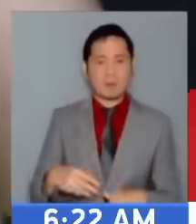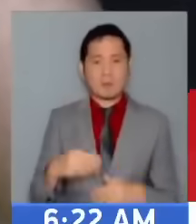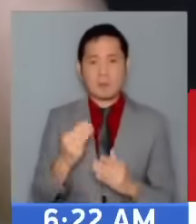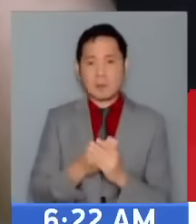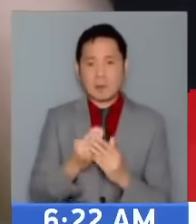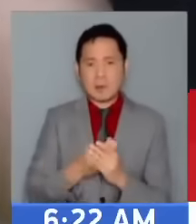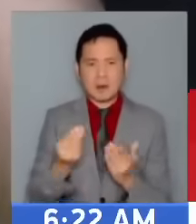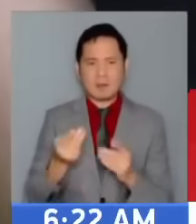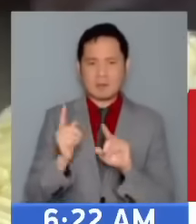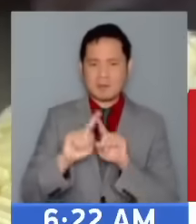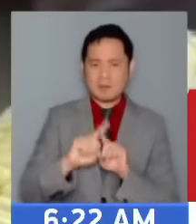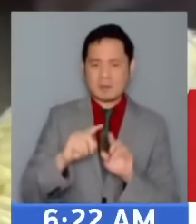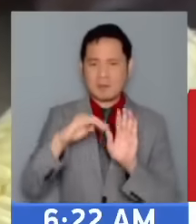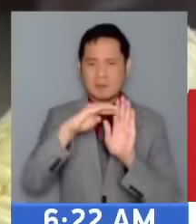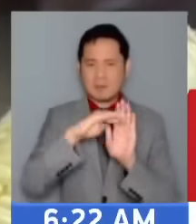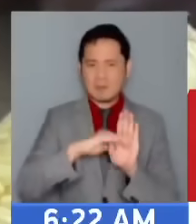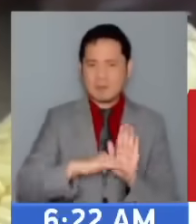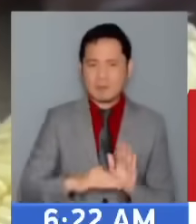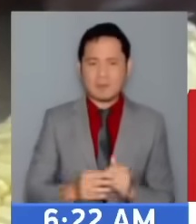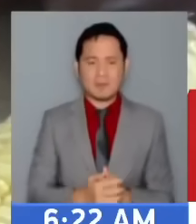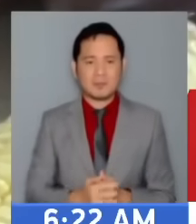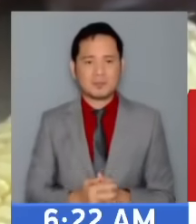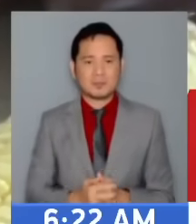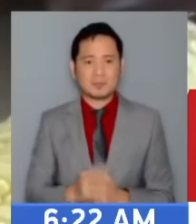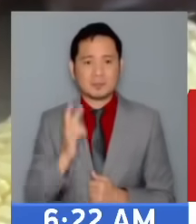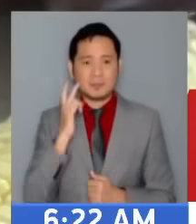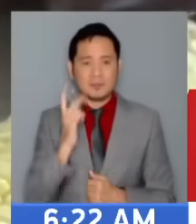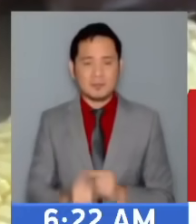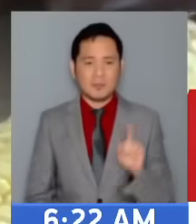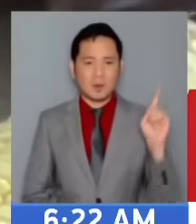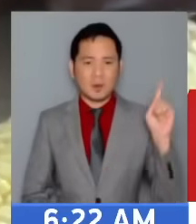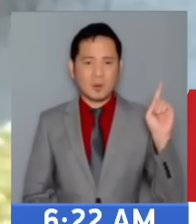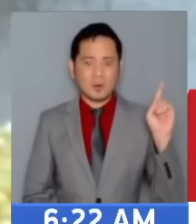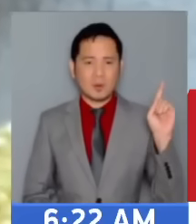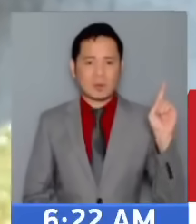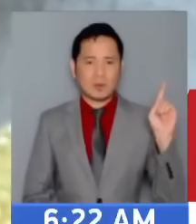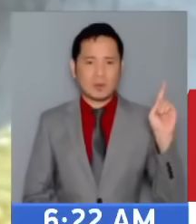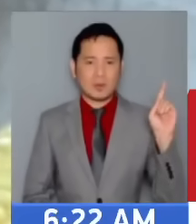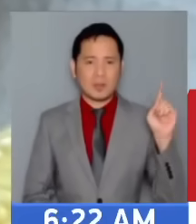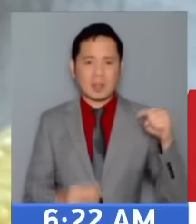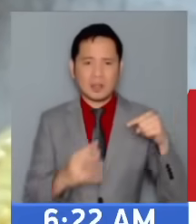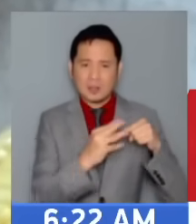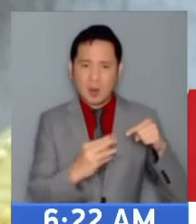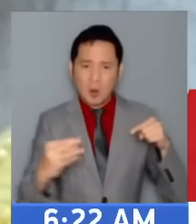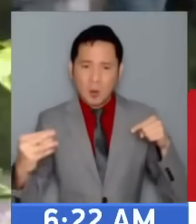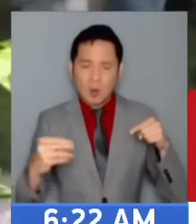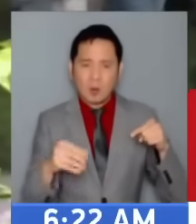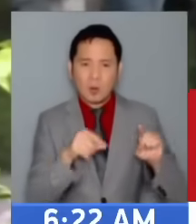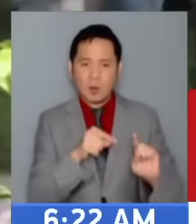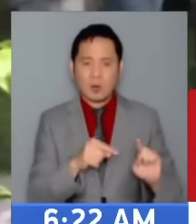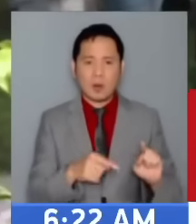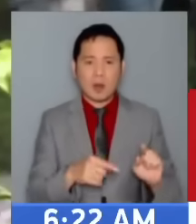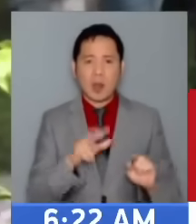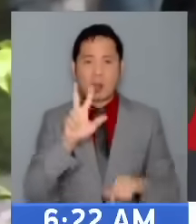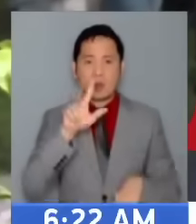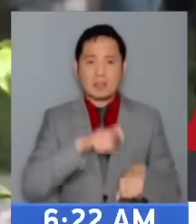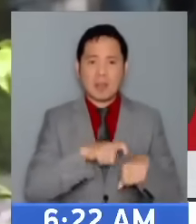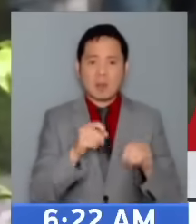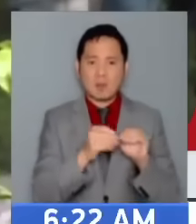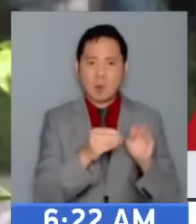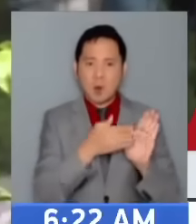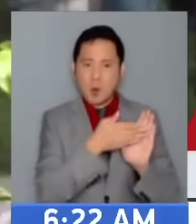pinakamahabang talong sing hababa ng tatlong normal size talong ang pambato ni Mar napaka